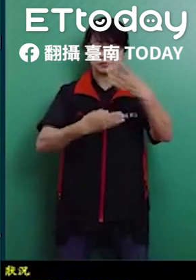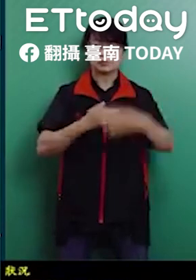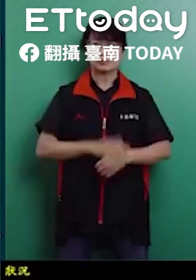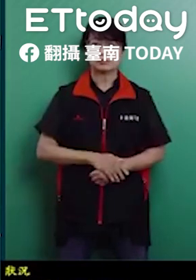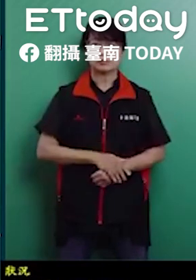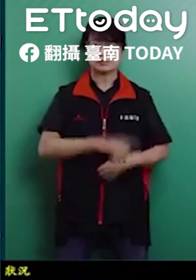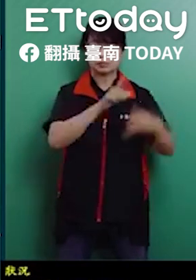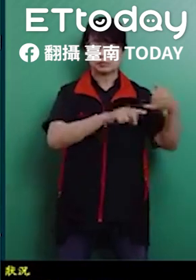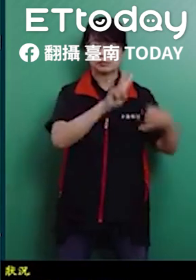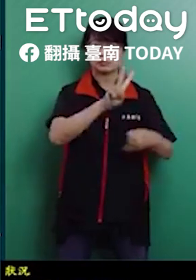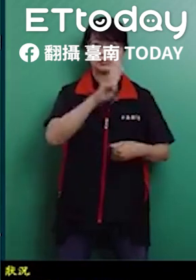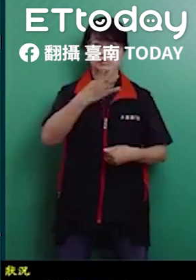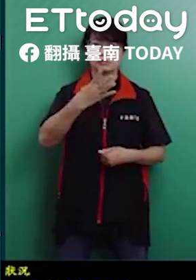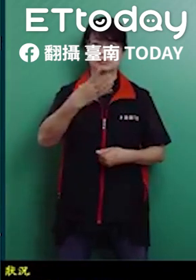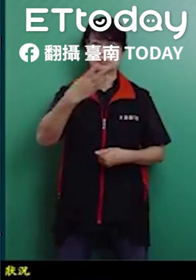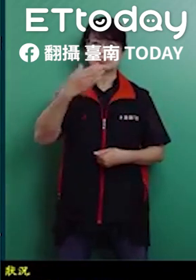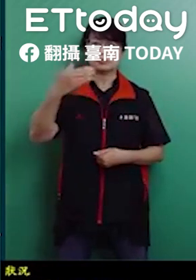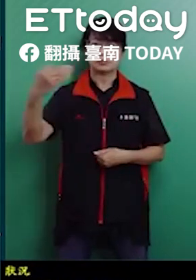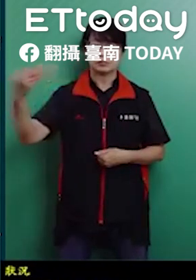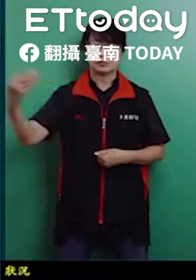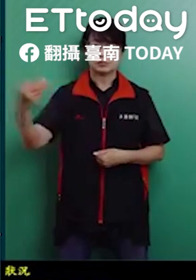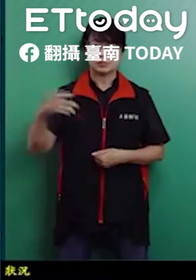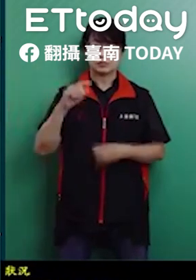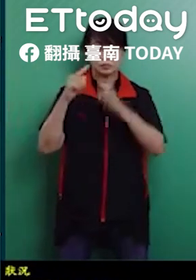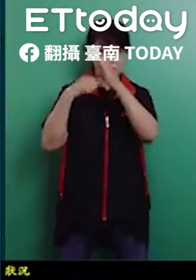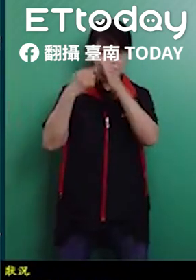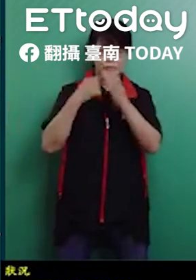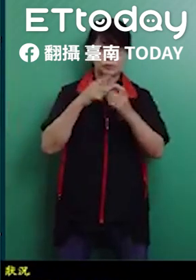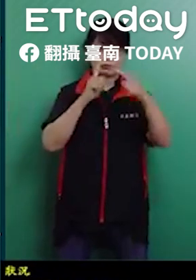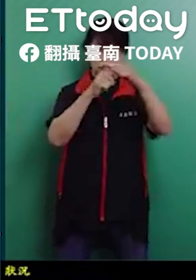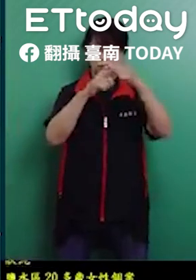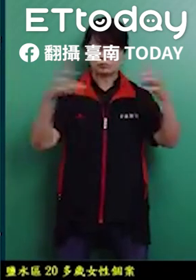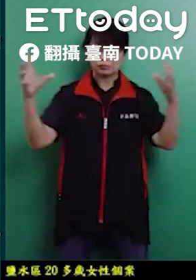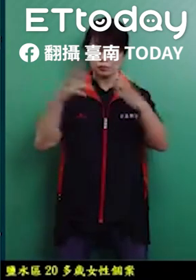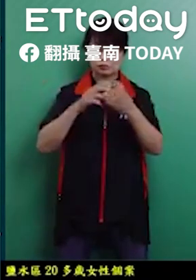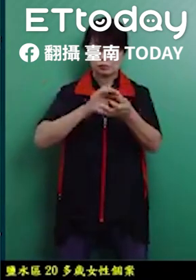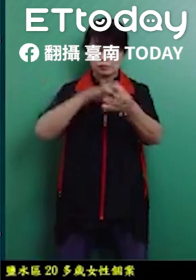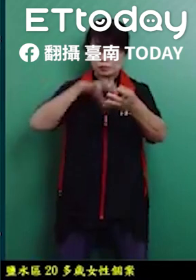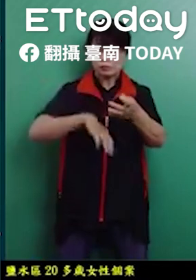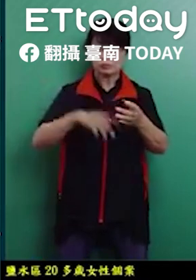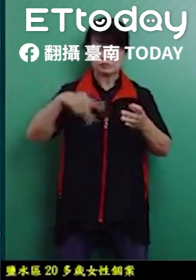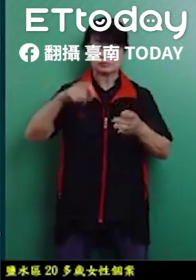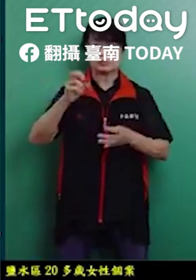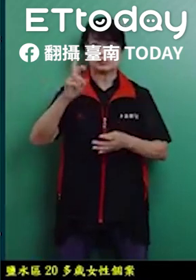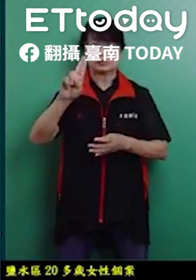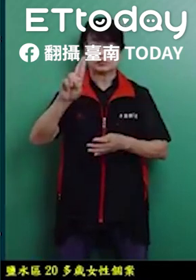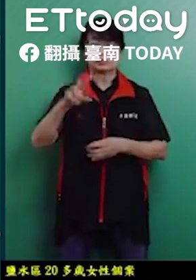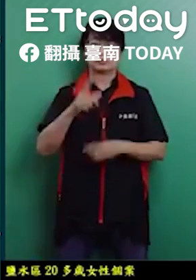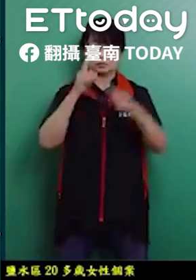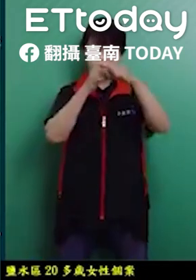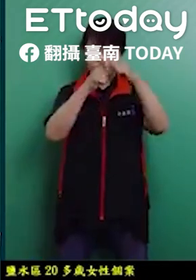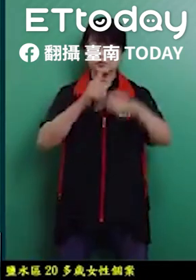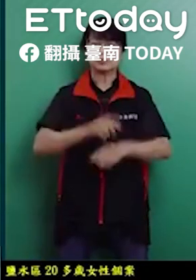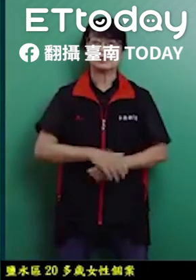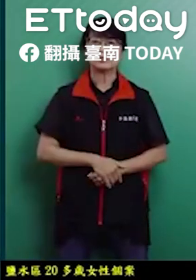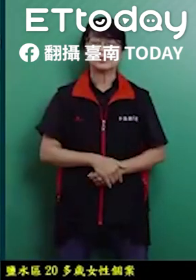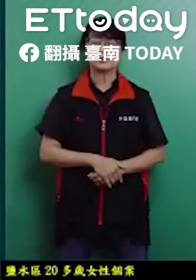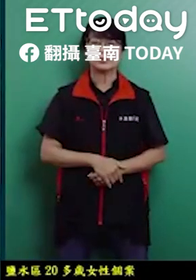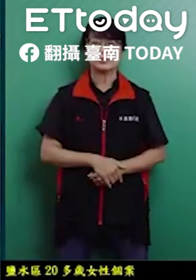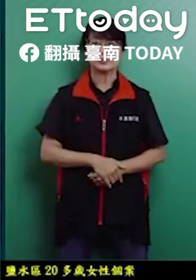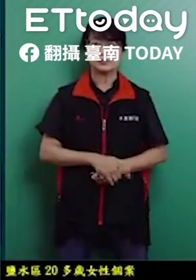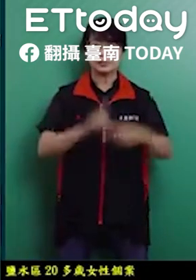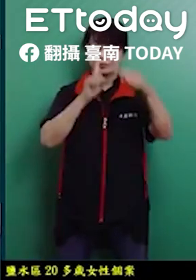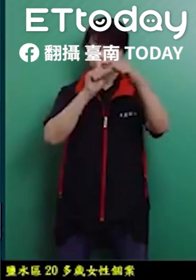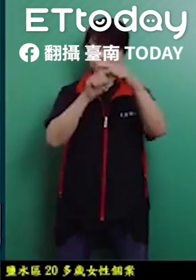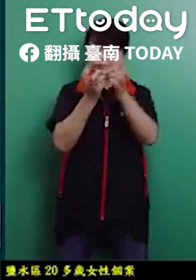按24999快筛阳性，所以一起到医院进行 PCR 的采检，阳性确诊。那她在确诊